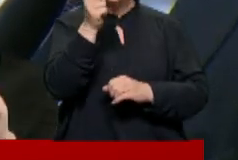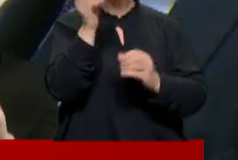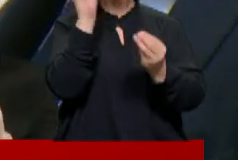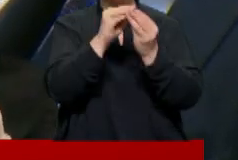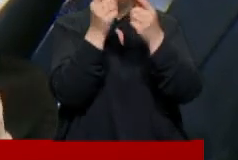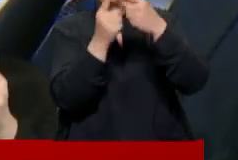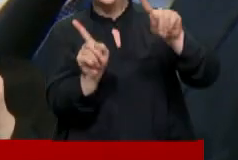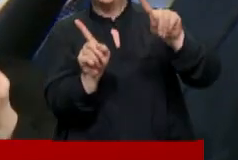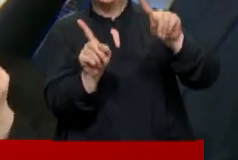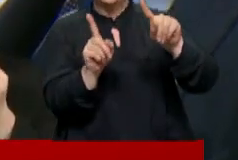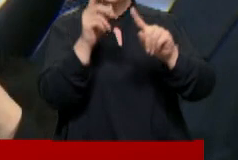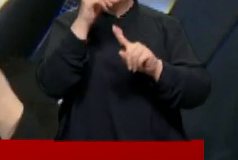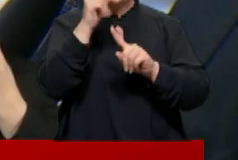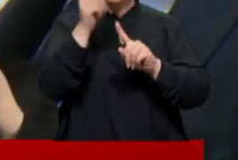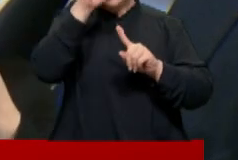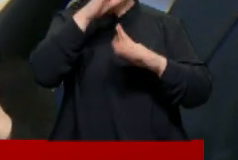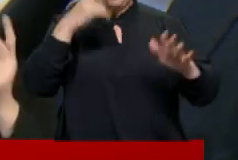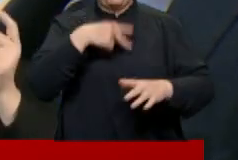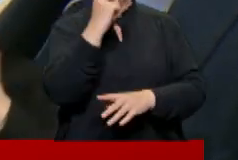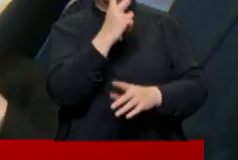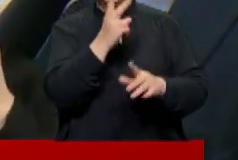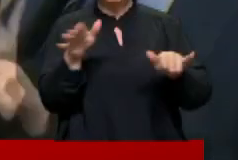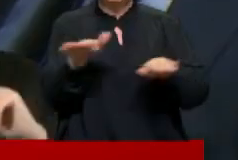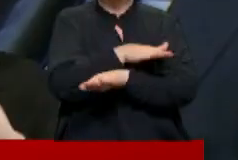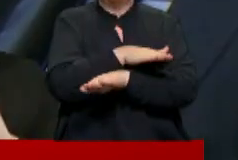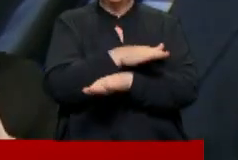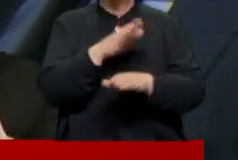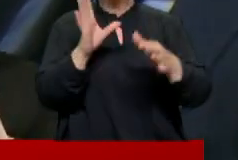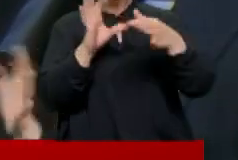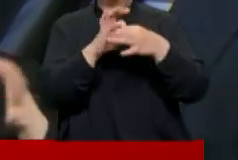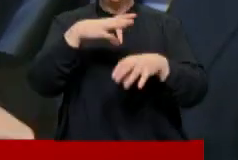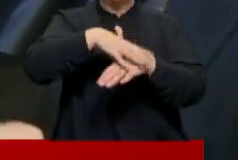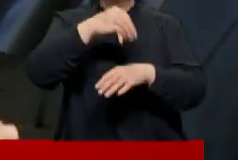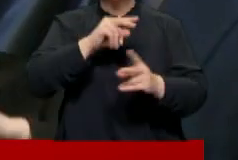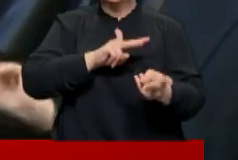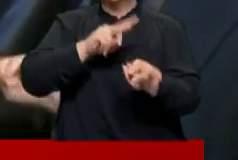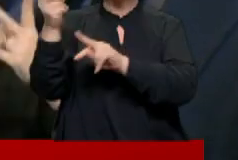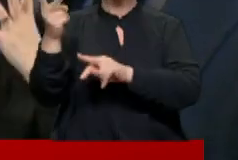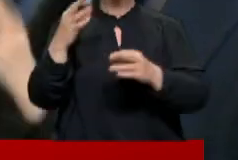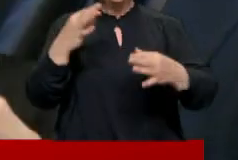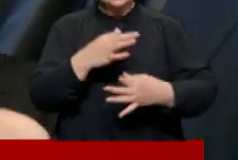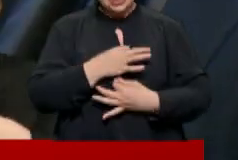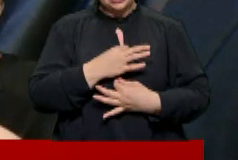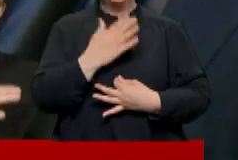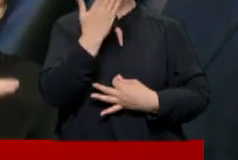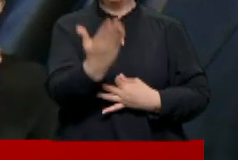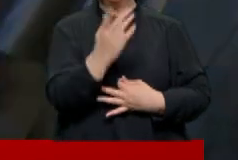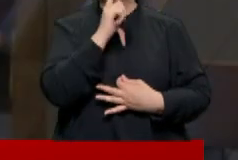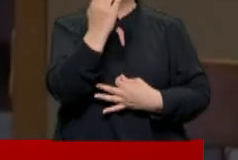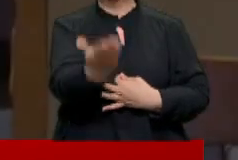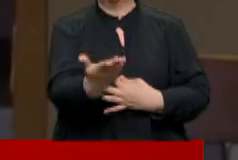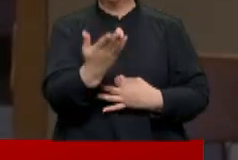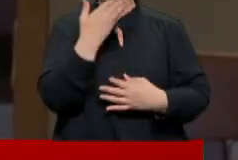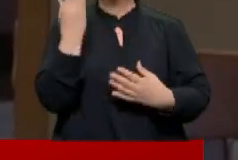zam farkının İBB tarafından sübvanse edilmesi, ilgili komisyonlara havale edilmesini saygılarımızla arz ve teklif